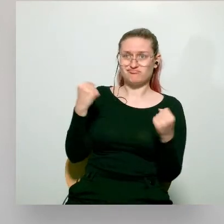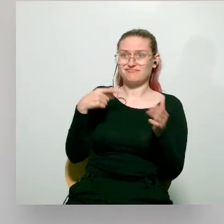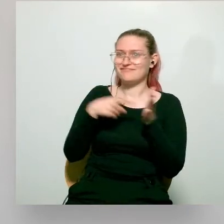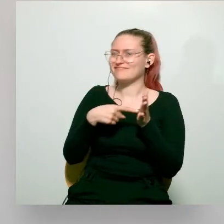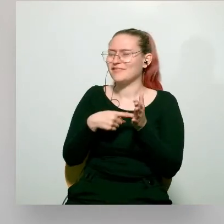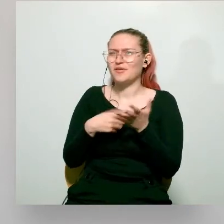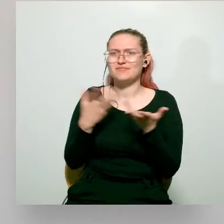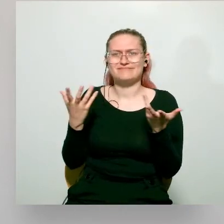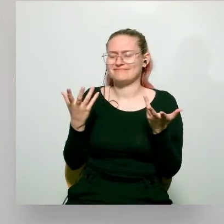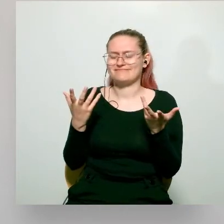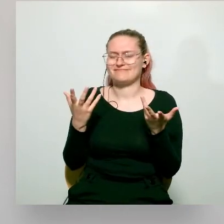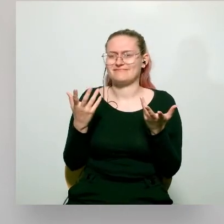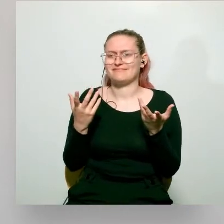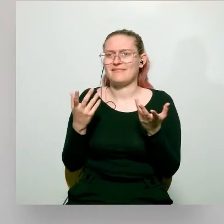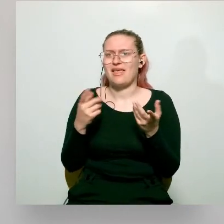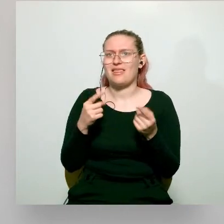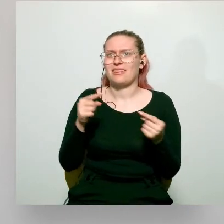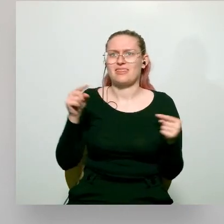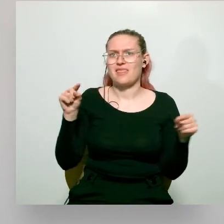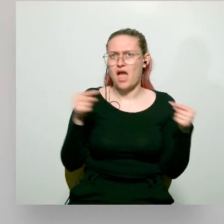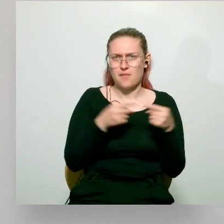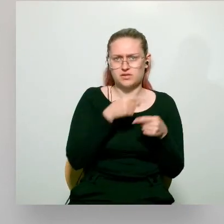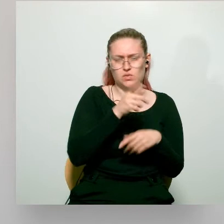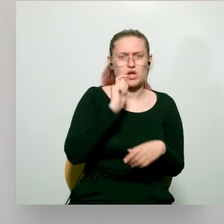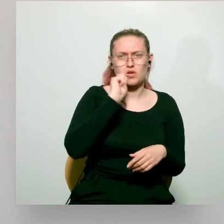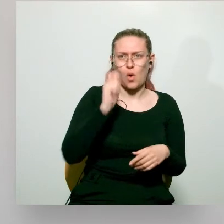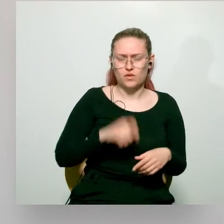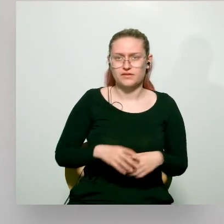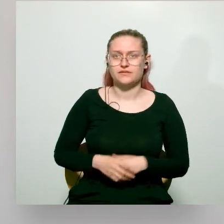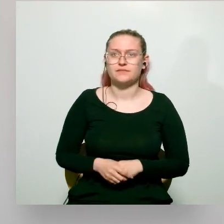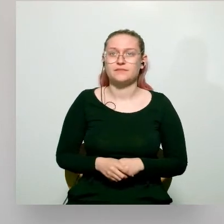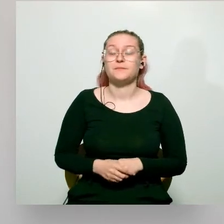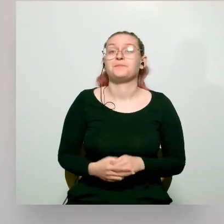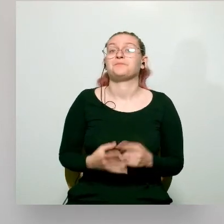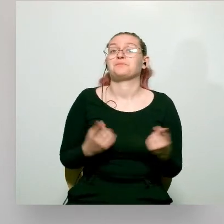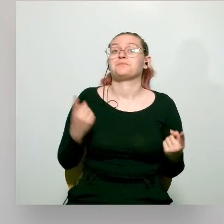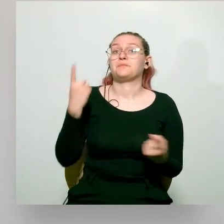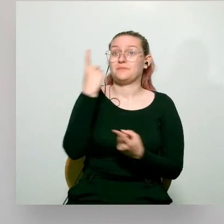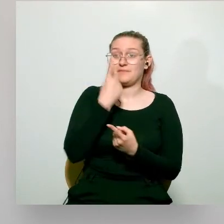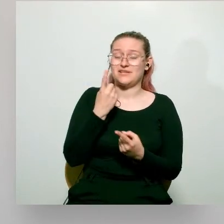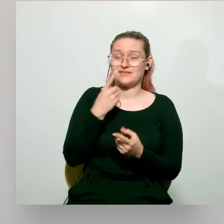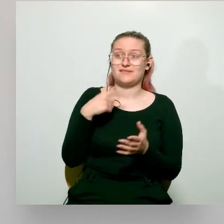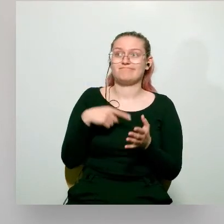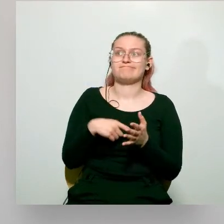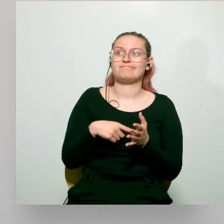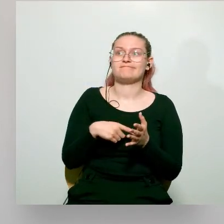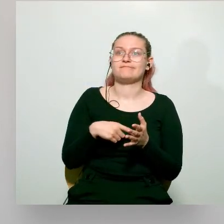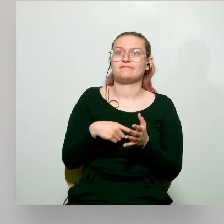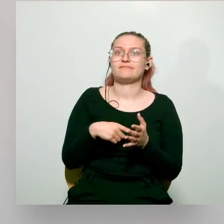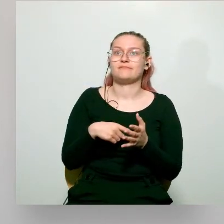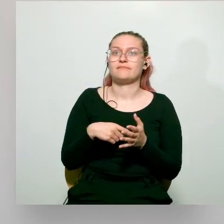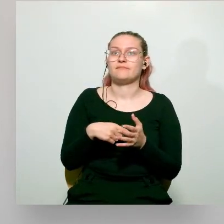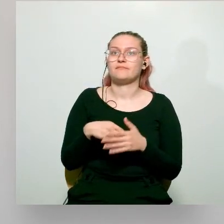przez nieliberalnych Rosjan. Myślę, że dla Rosji tego typu podejście, jak i zresztą dla